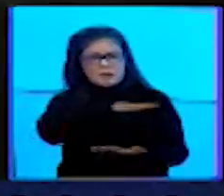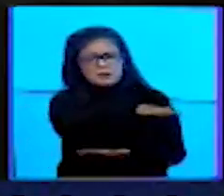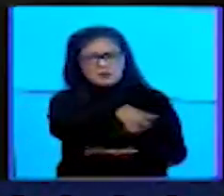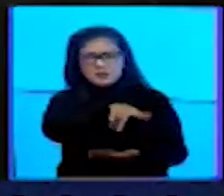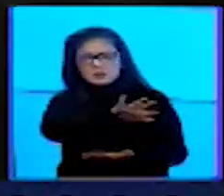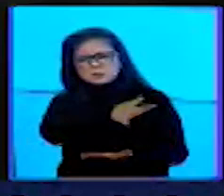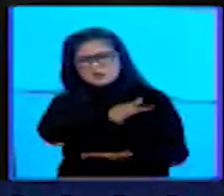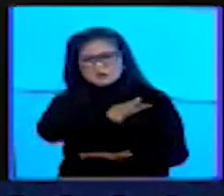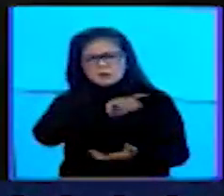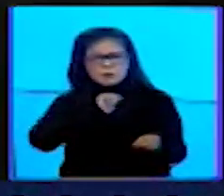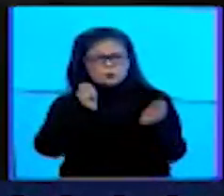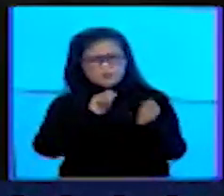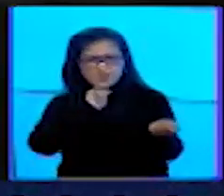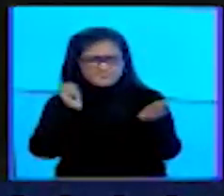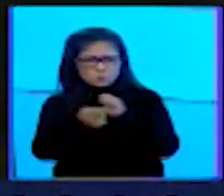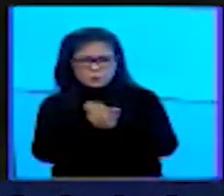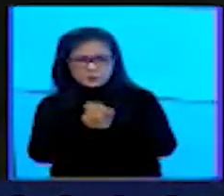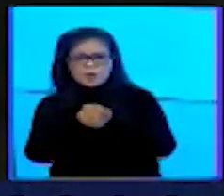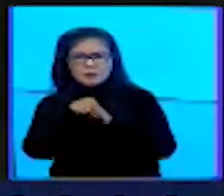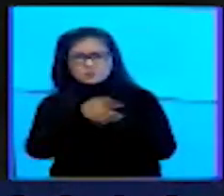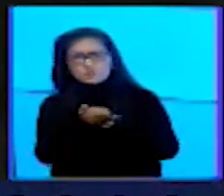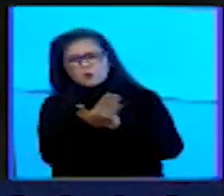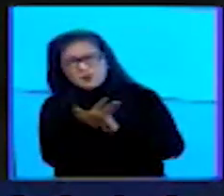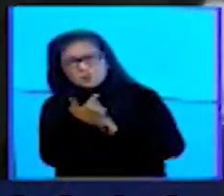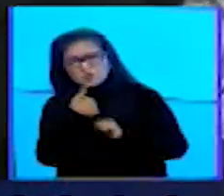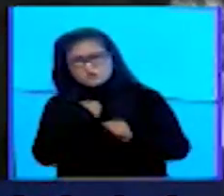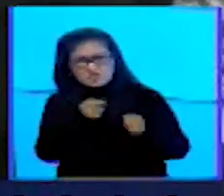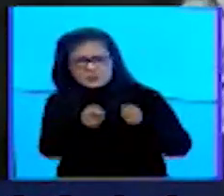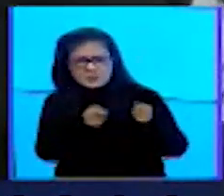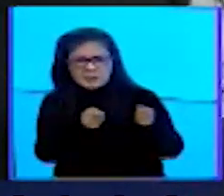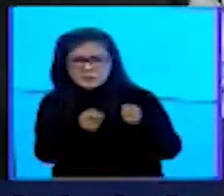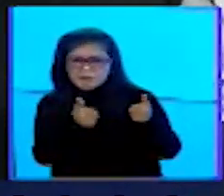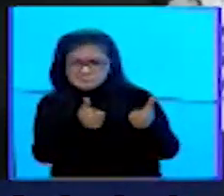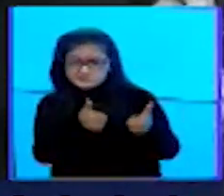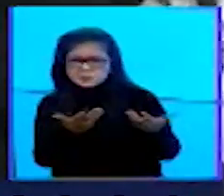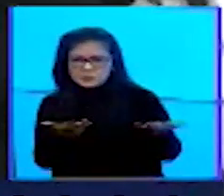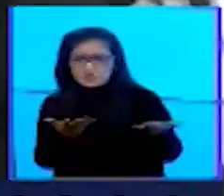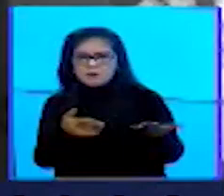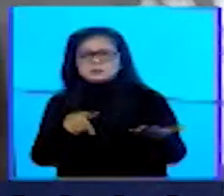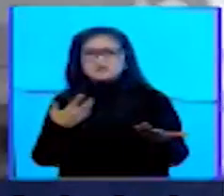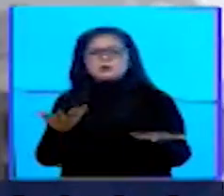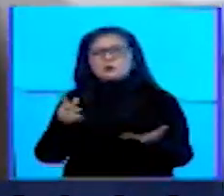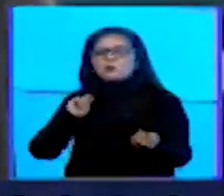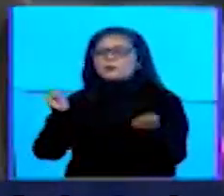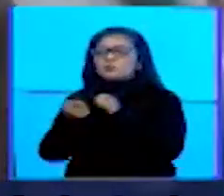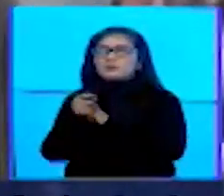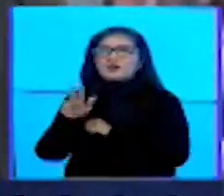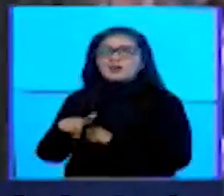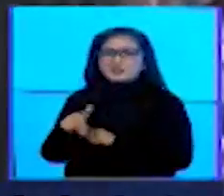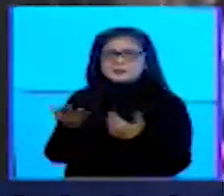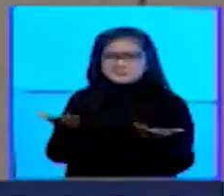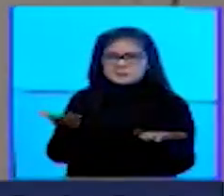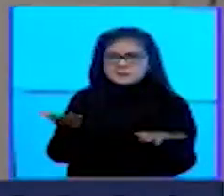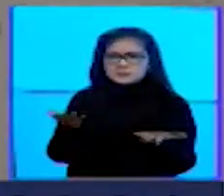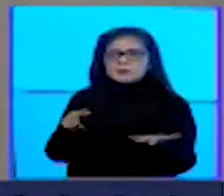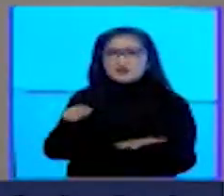udah bisa kita katakan hijrah. Lalu ada godaan lagi yang lainnya, akhirnya dia kembali lagi